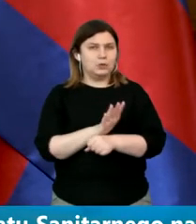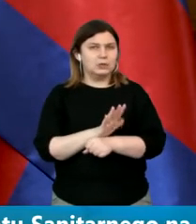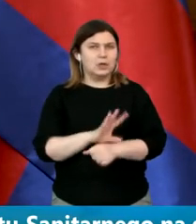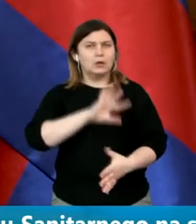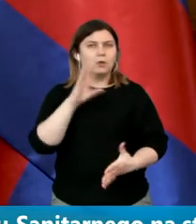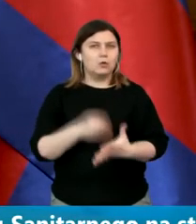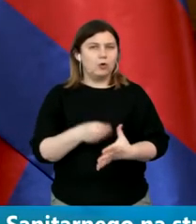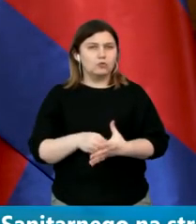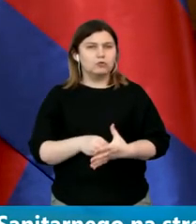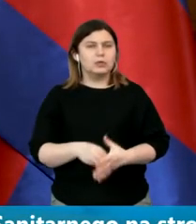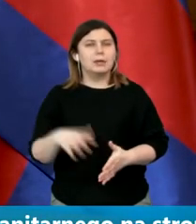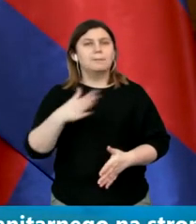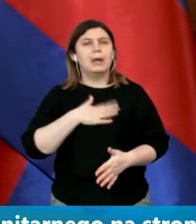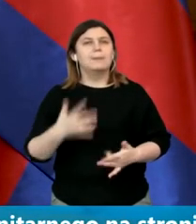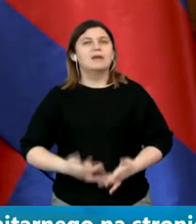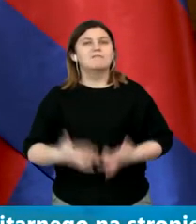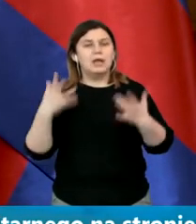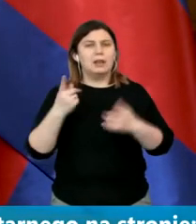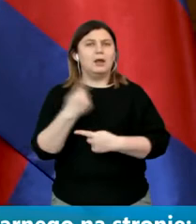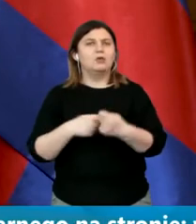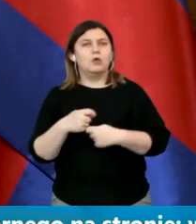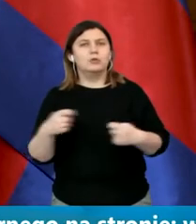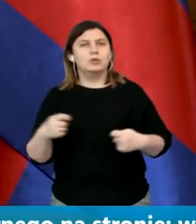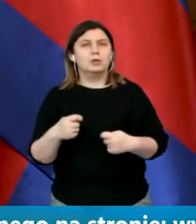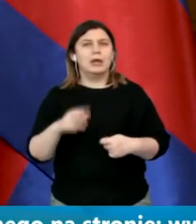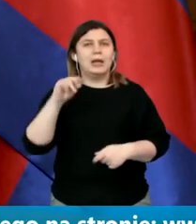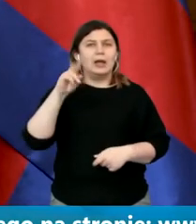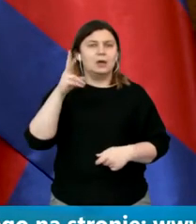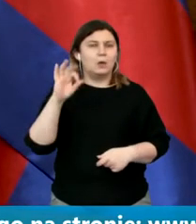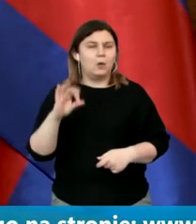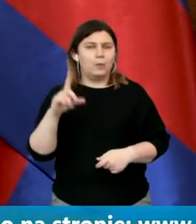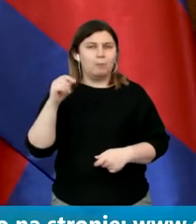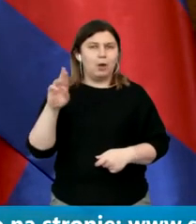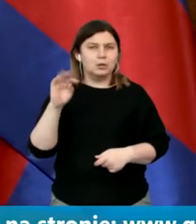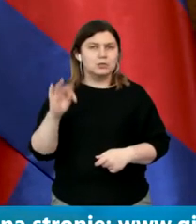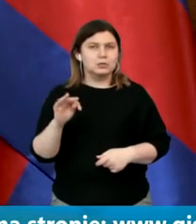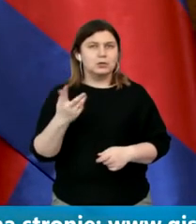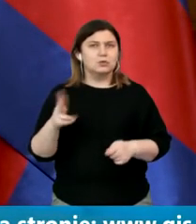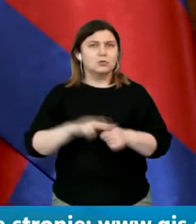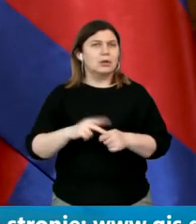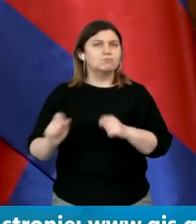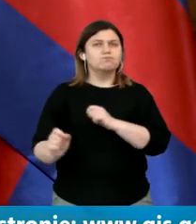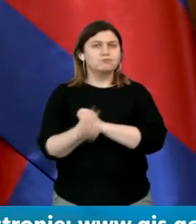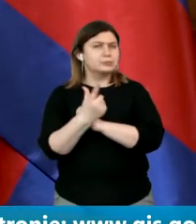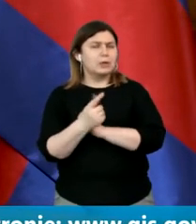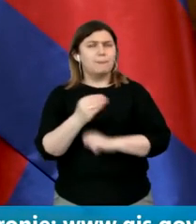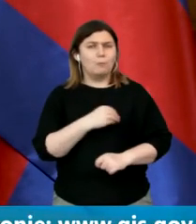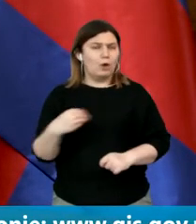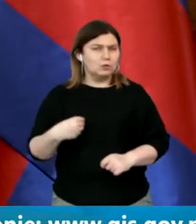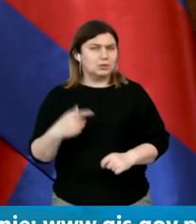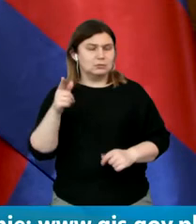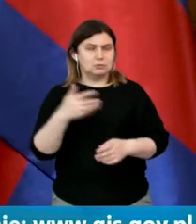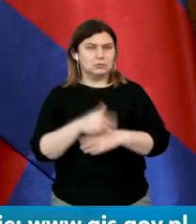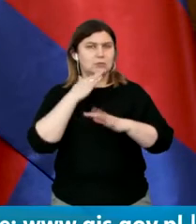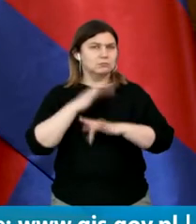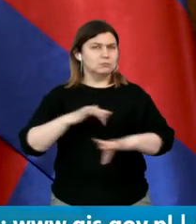koszty, natomiast mamy wiele rozwiązań, jak choćby ekoporty, które są takim ewenementem w Polsce, gdzie mocno rozpowszechnione w